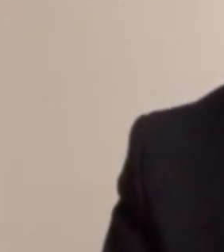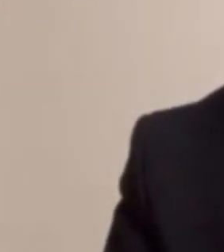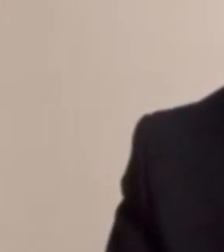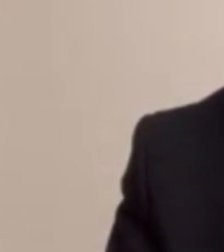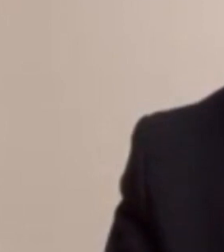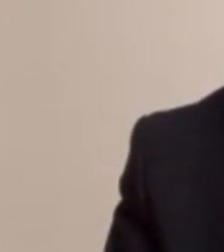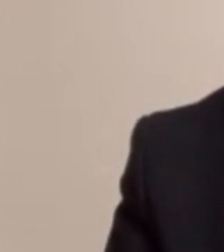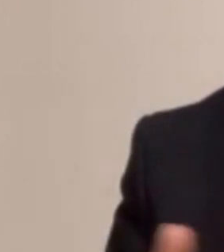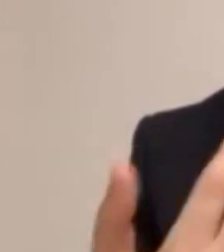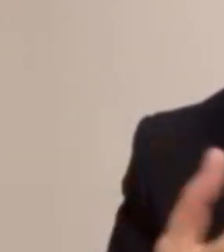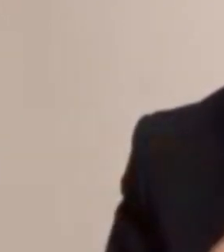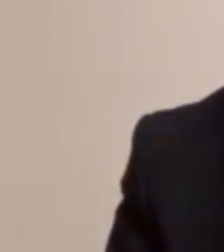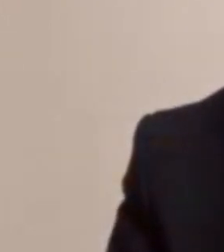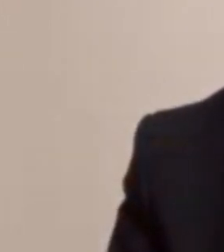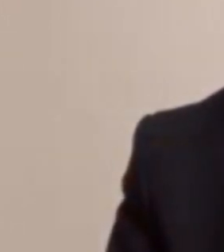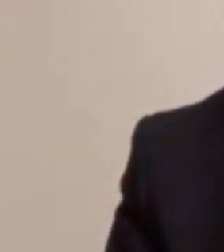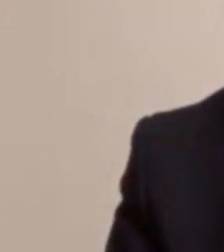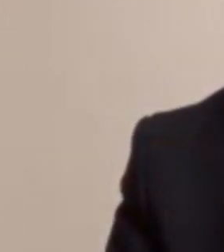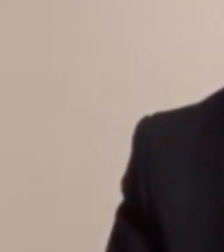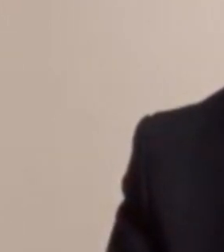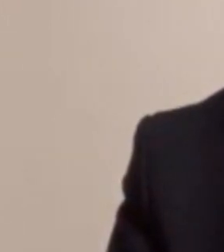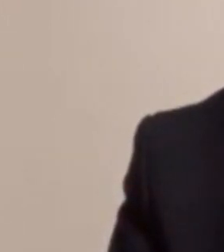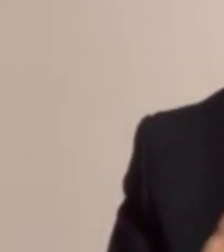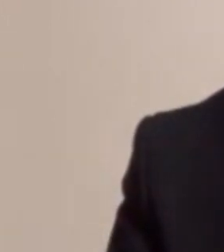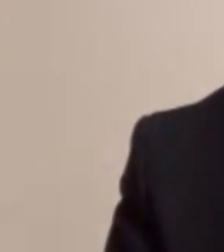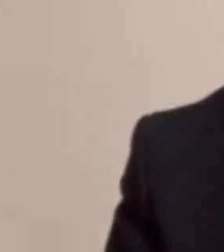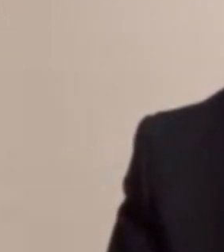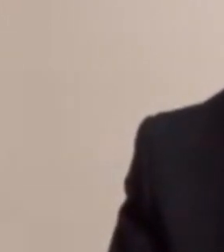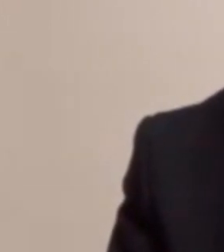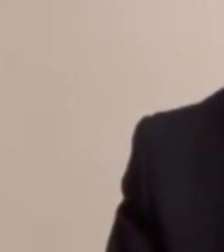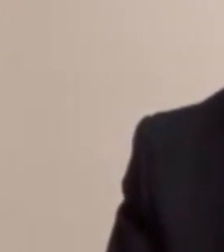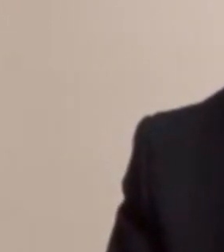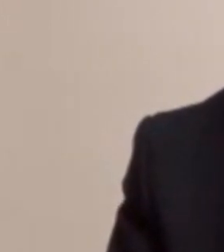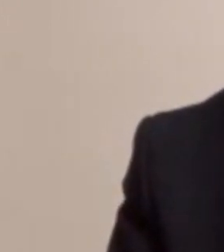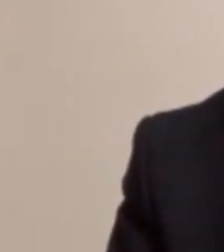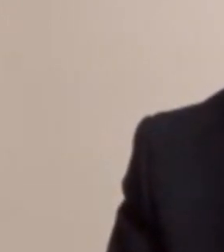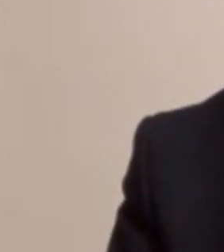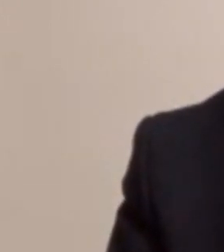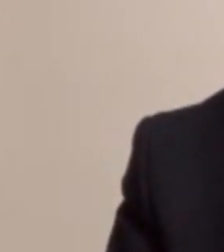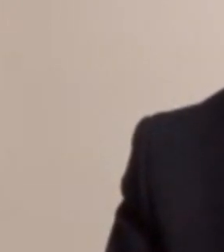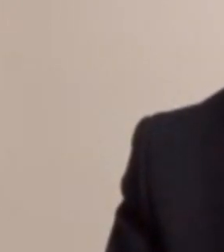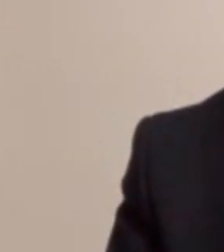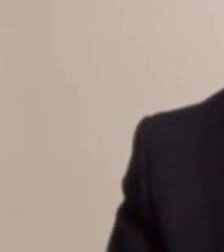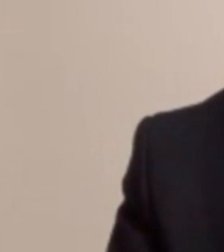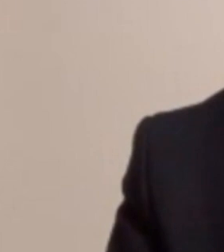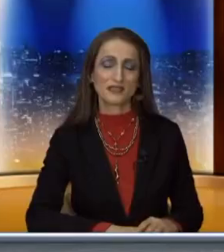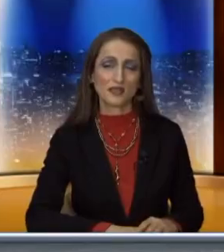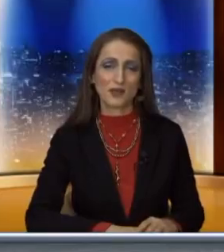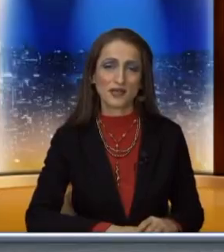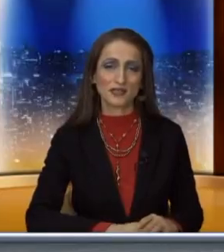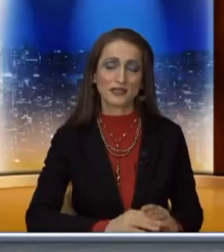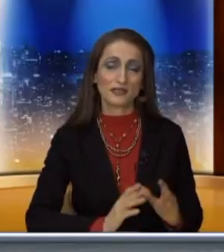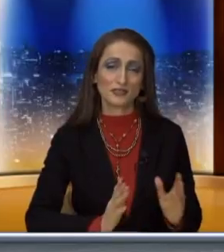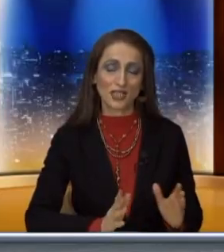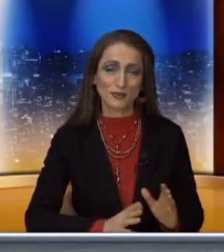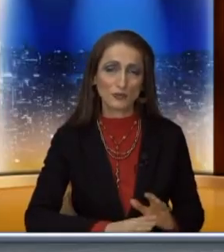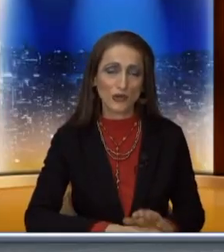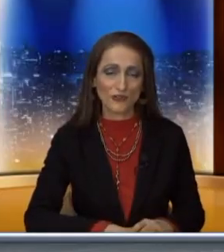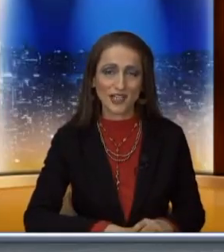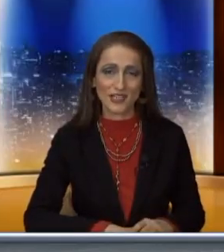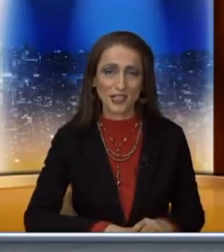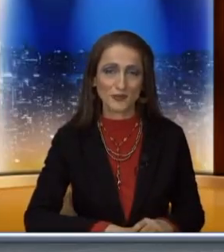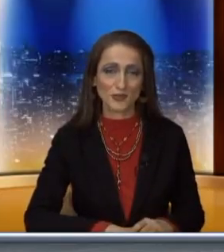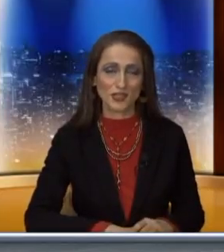أن يصلي من أجلنا، يصلي من أجل بلدنا ومن أجل كل الناس اللي دا يعيشون به. آمين. طبعا إن شاء